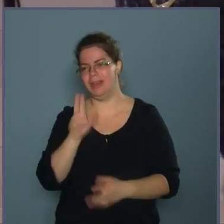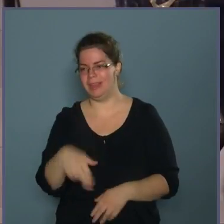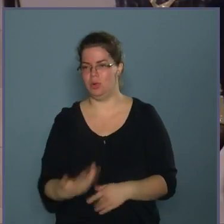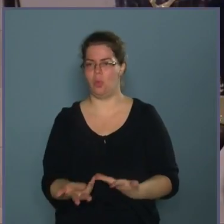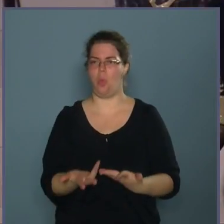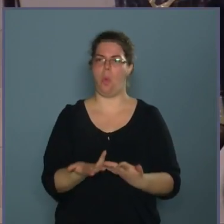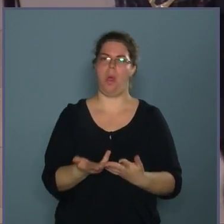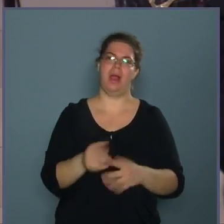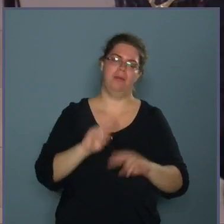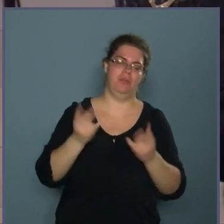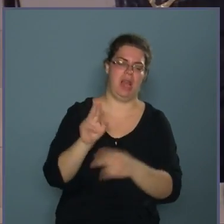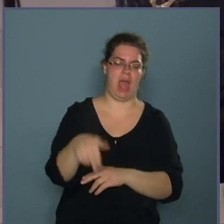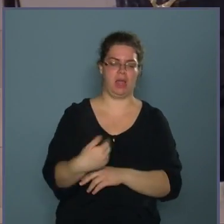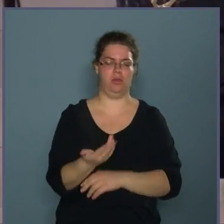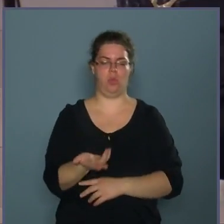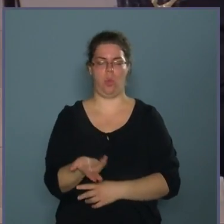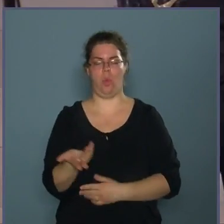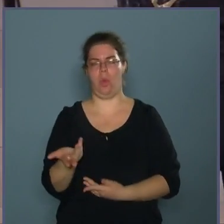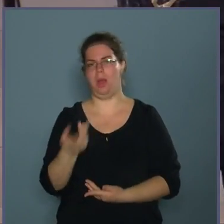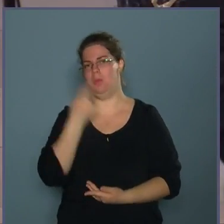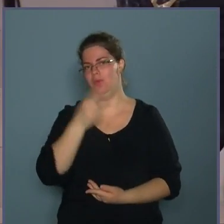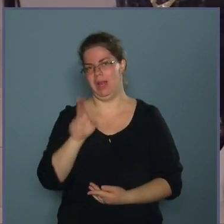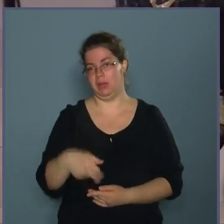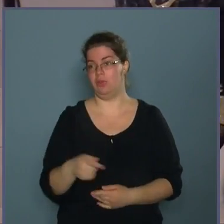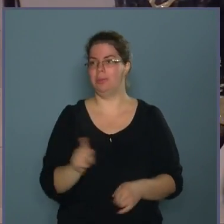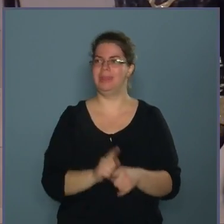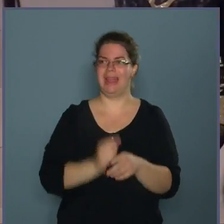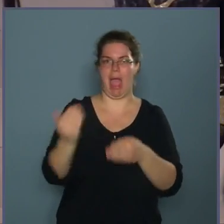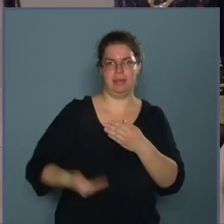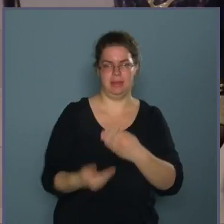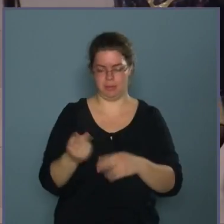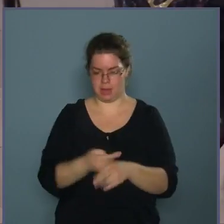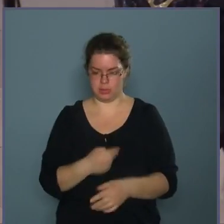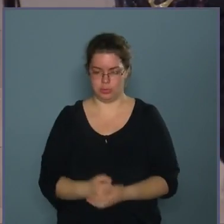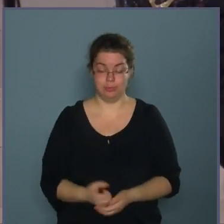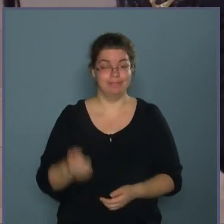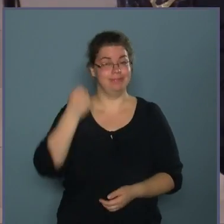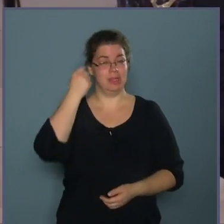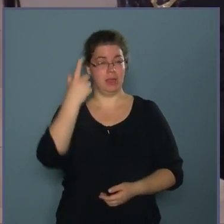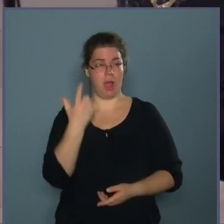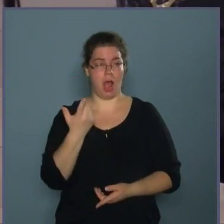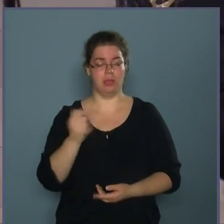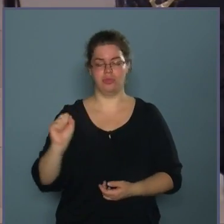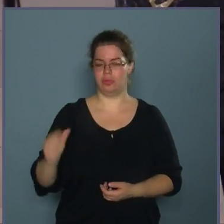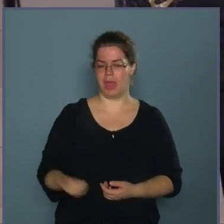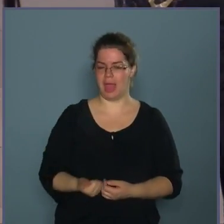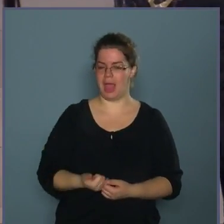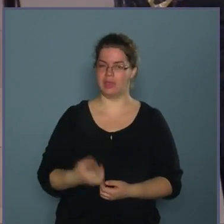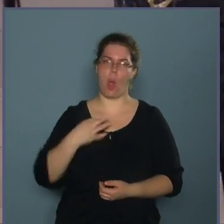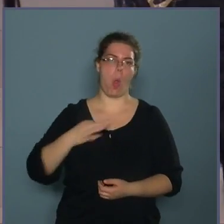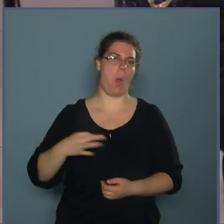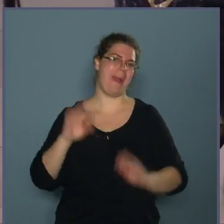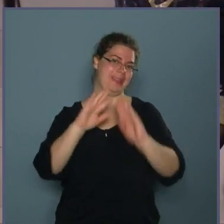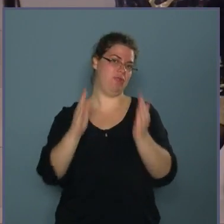a világról, a művelődésről, mint eddig megszoktuk. Kitaláltunk egy